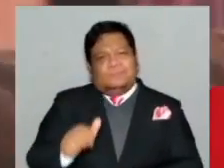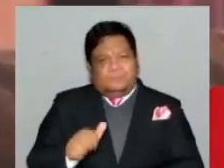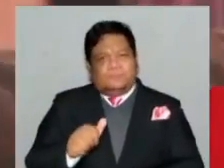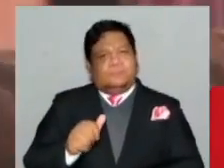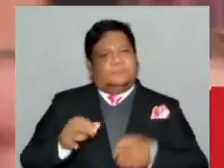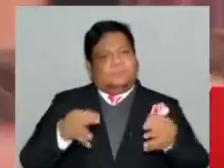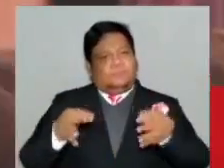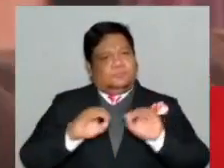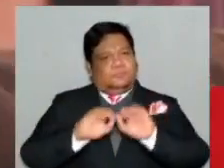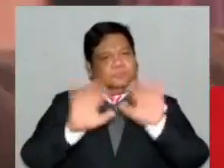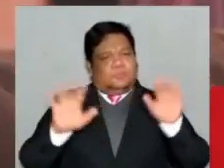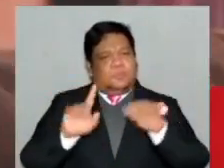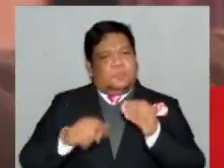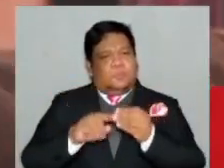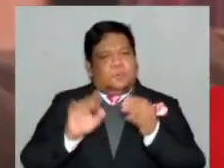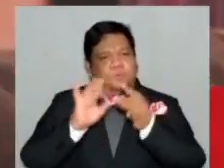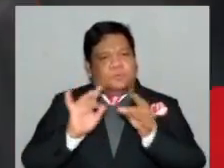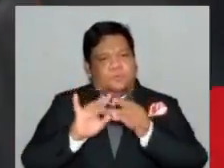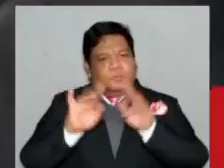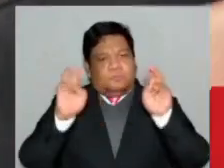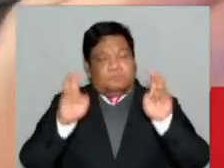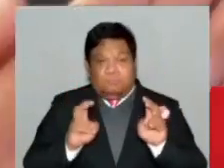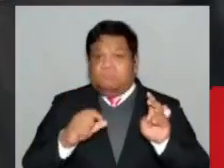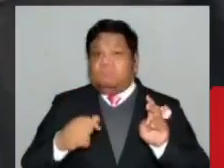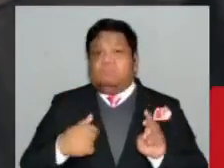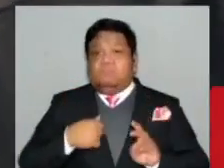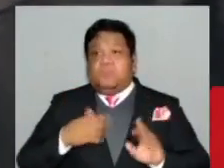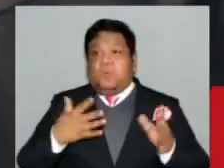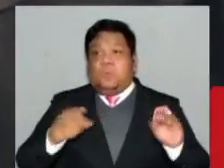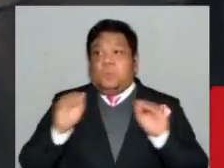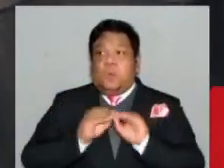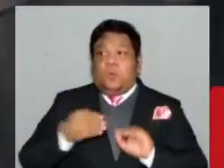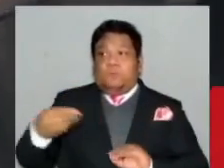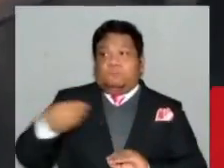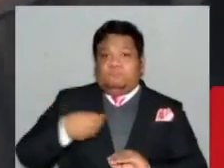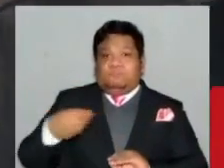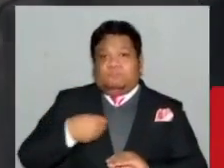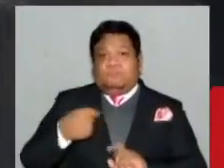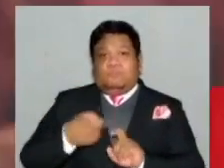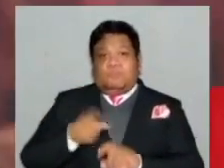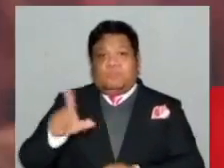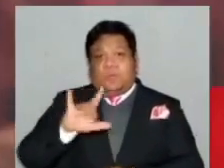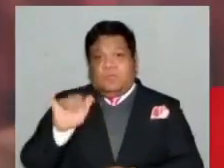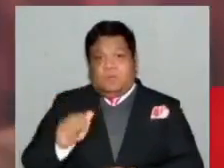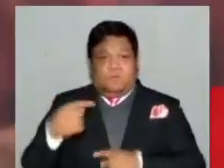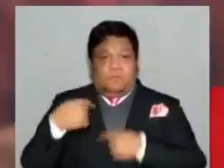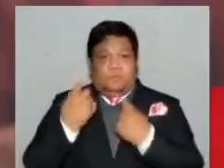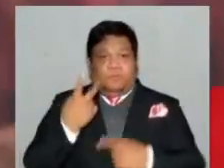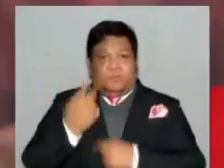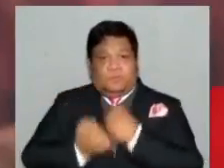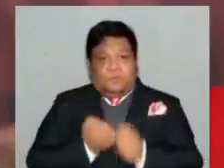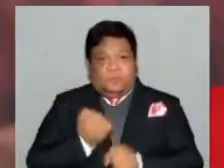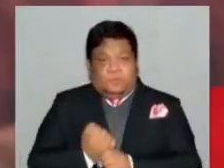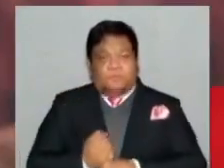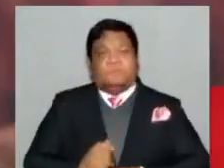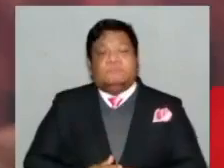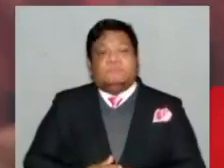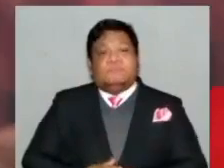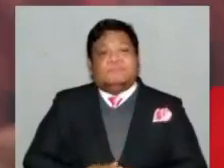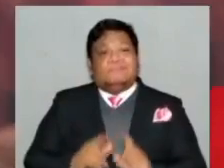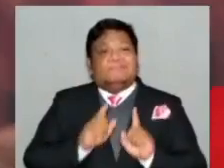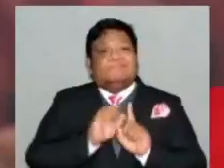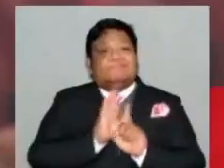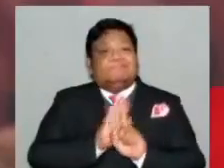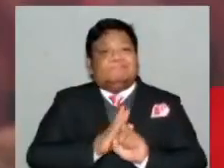umano na wala na siyang tinatanggap na komisyon mula kay Liza sa nakalipas na 2 taon. Ang sinabi raw niya, hindi na tumatanggap